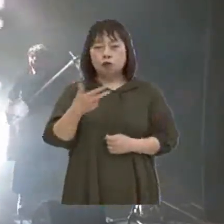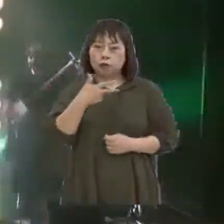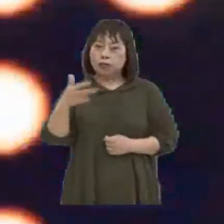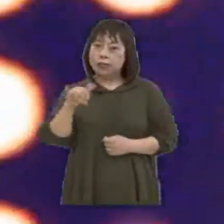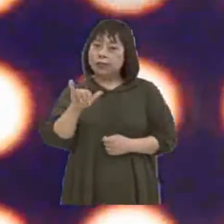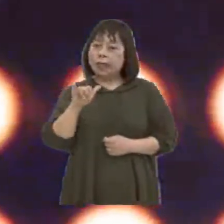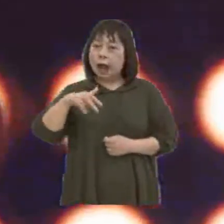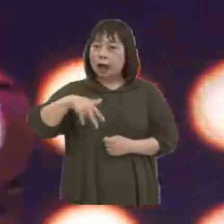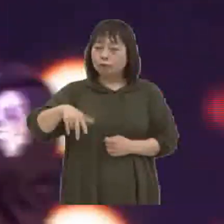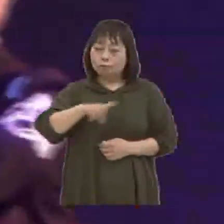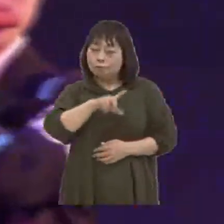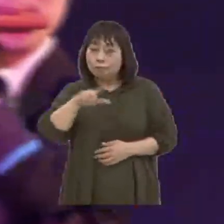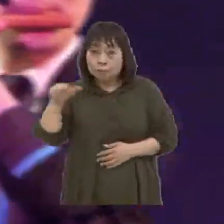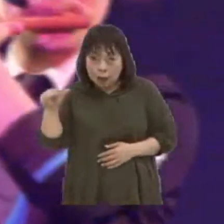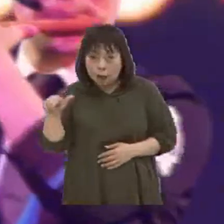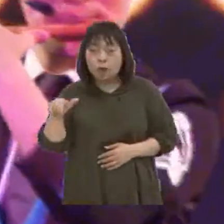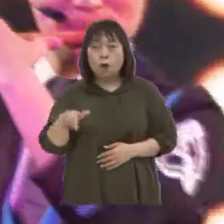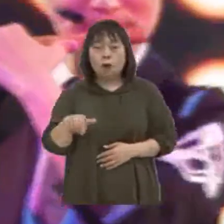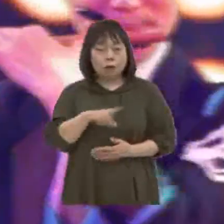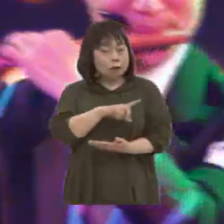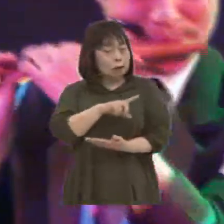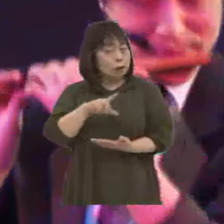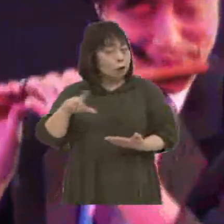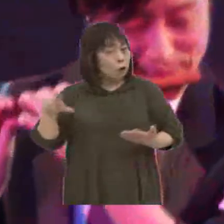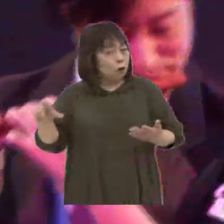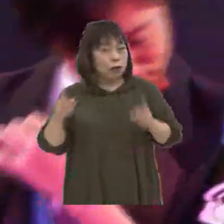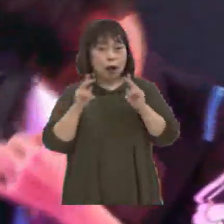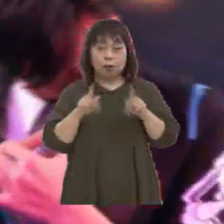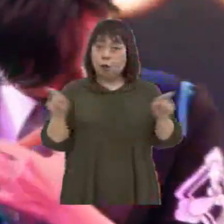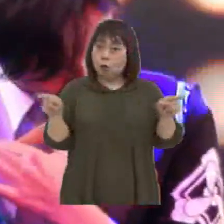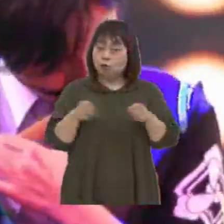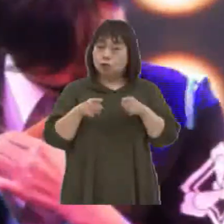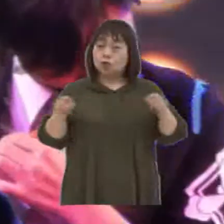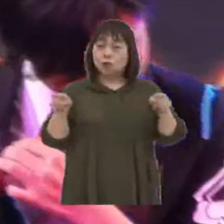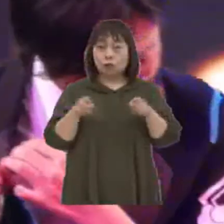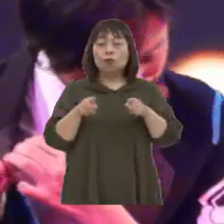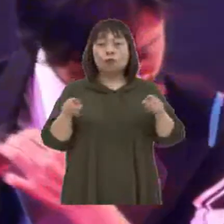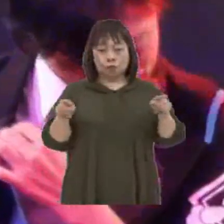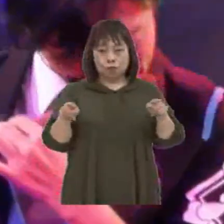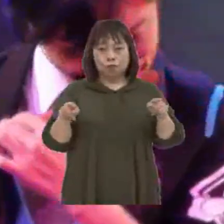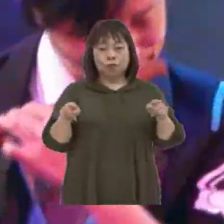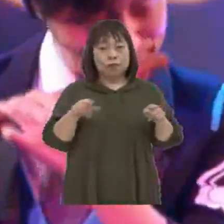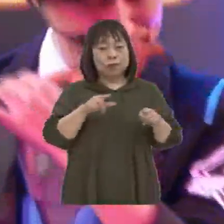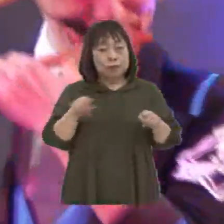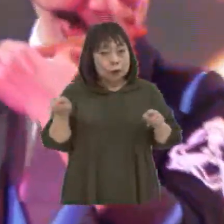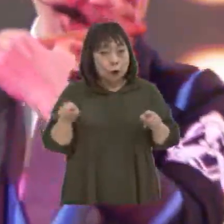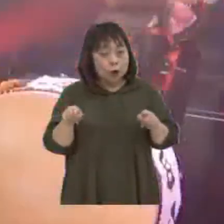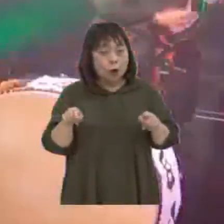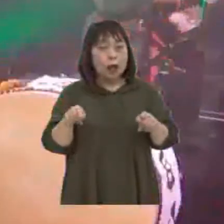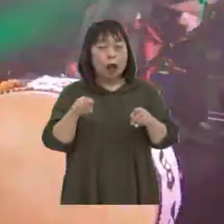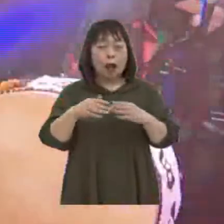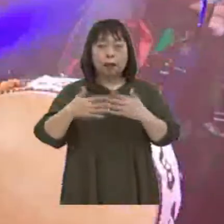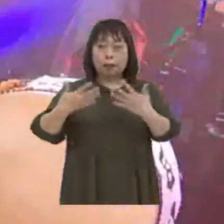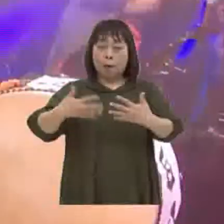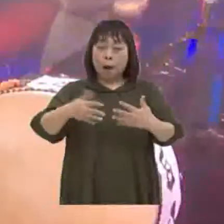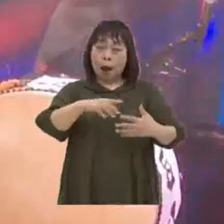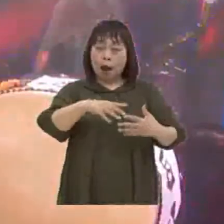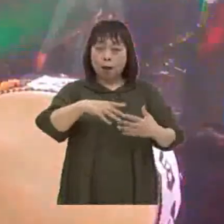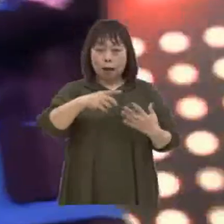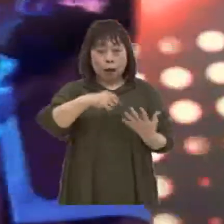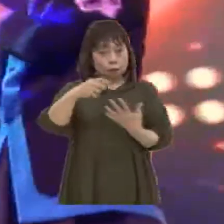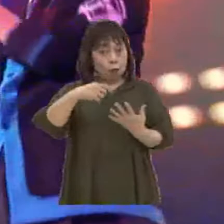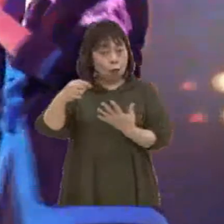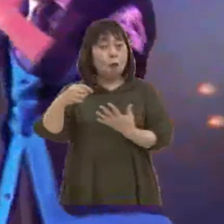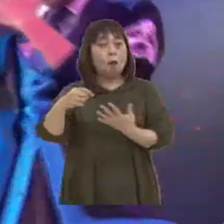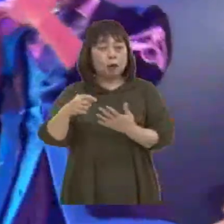らのオリジナル曲もさまざまなテーマソングとして採用され、活動の幅を広げています。